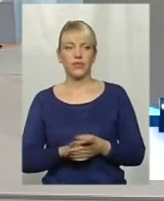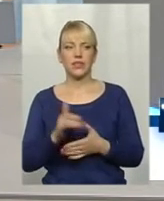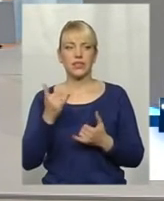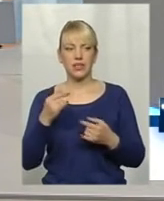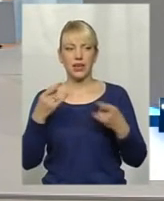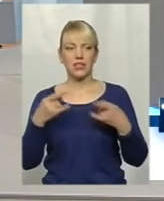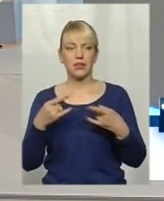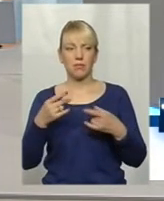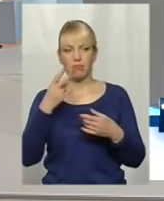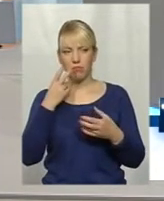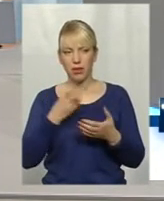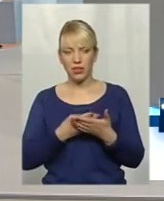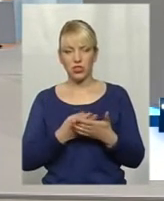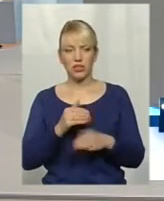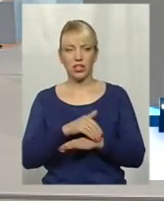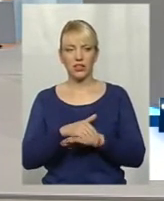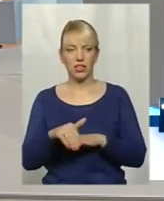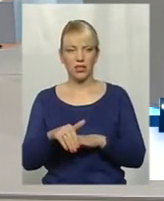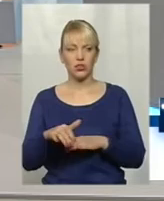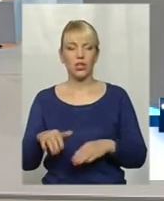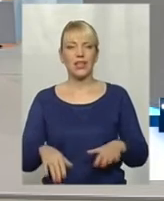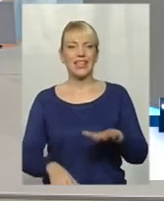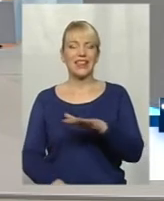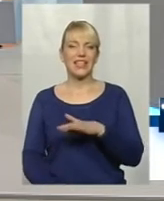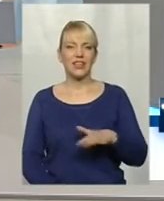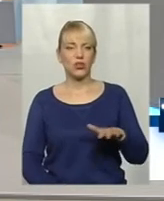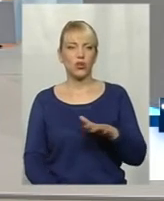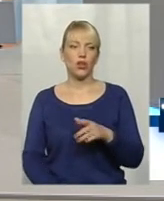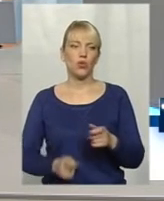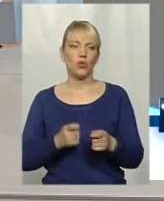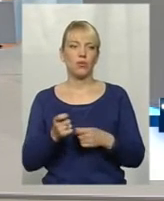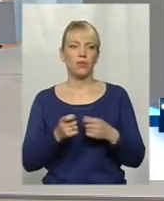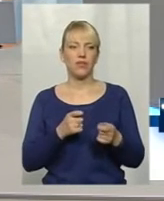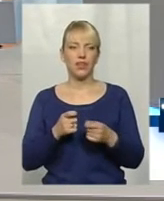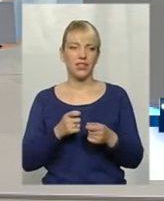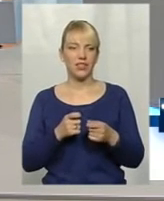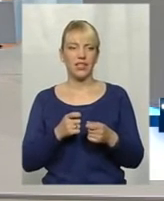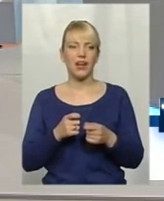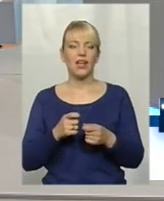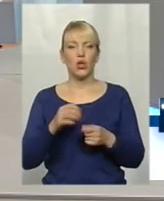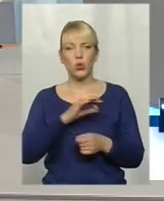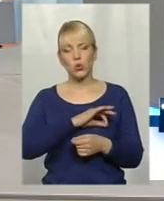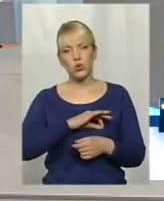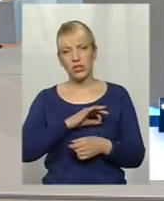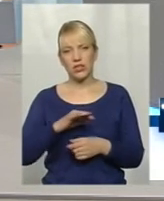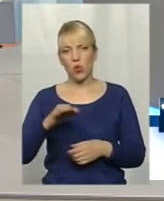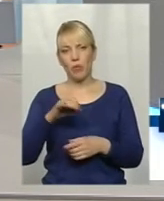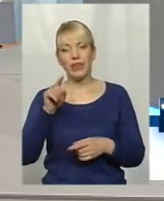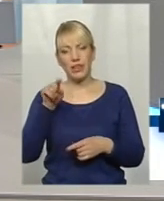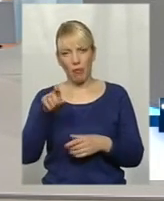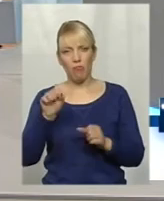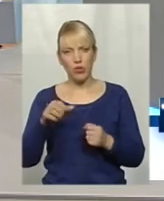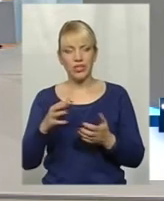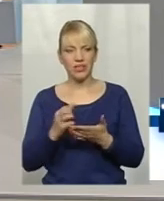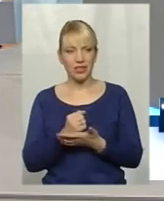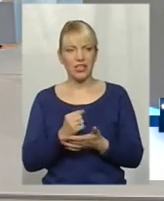глядачі бачать адреси територіального управління юстиції в Хмельницькій області. Тобто там можна знайти інформацію. Там